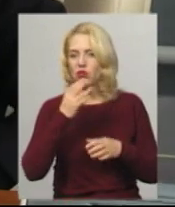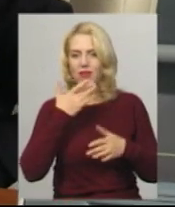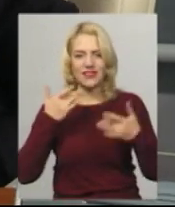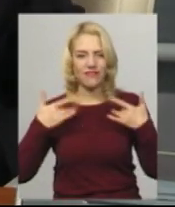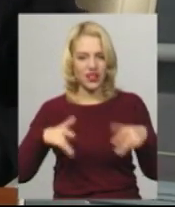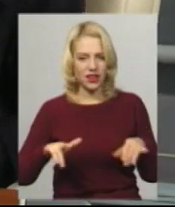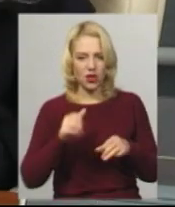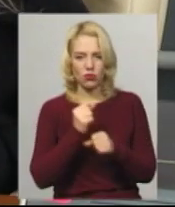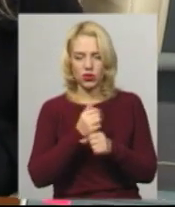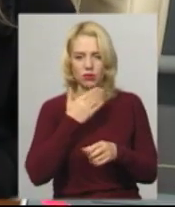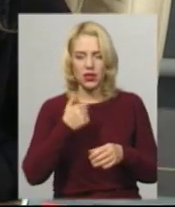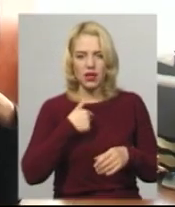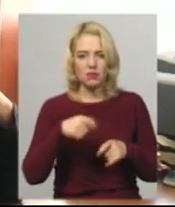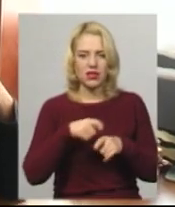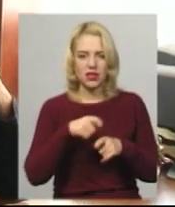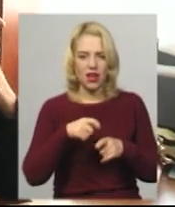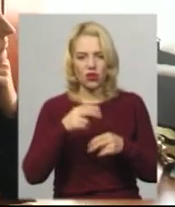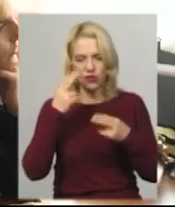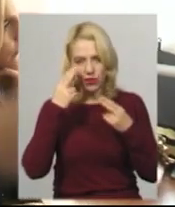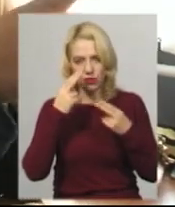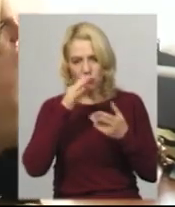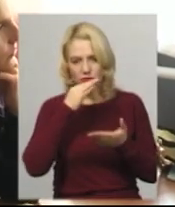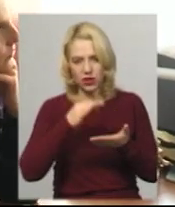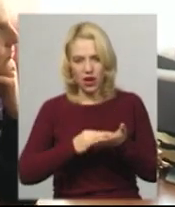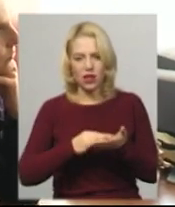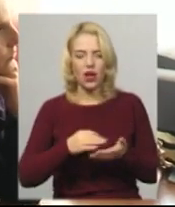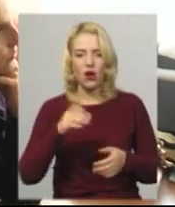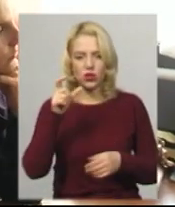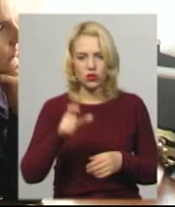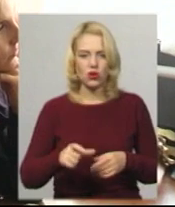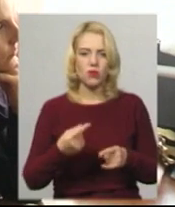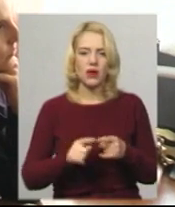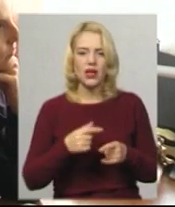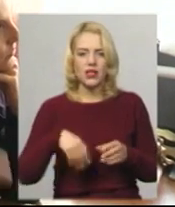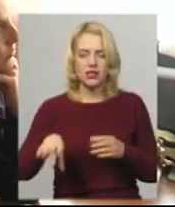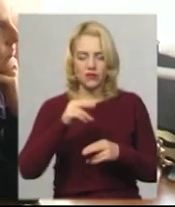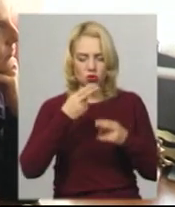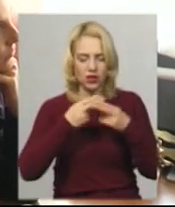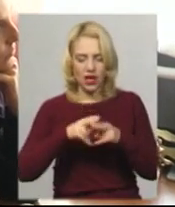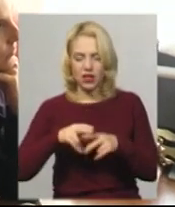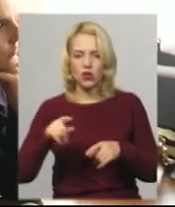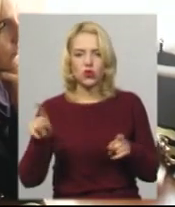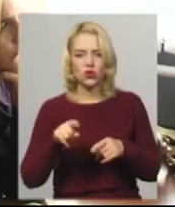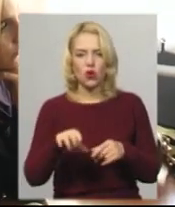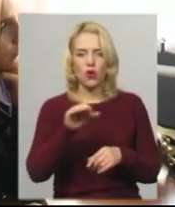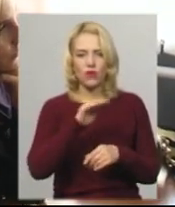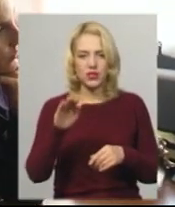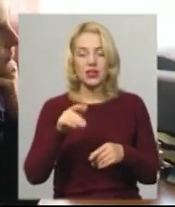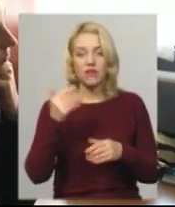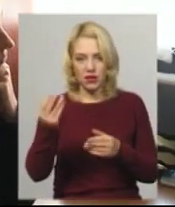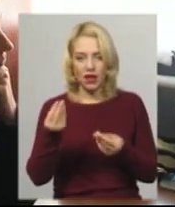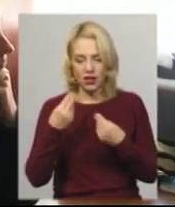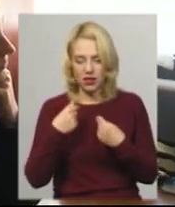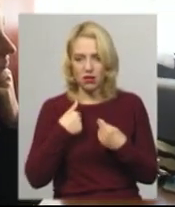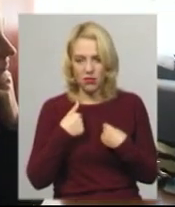відповідальна особа за всю комп'ютерну техніку в обісті. Ви особисто даєте мені гарантію, що нічого не пропаде. Через деякий час